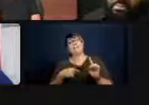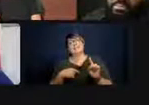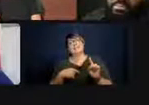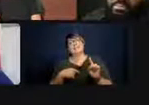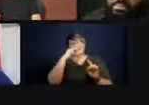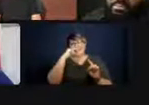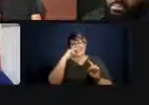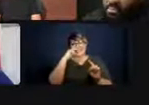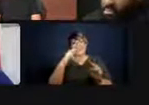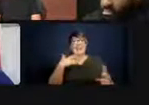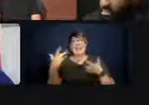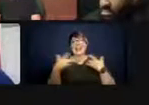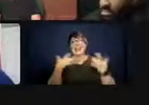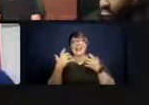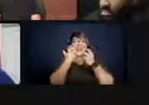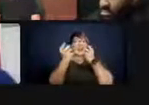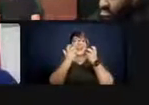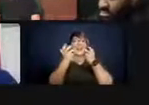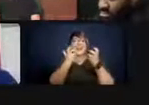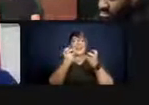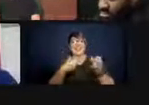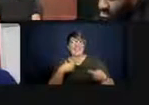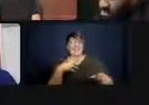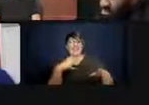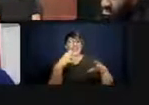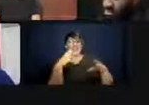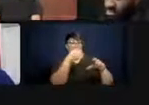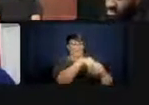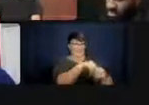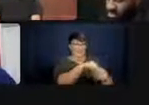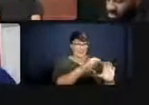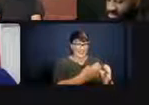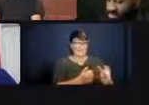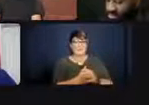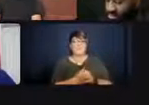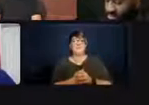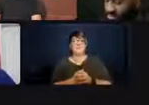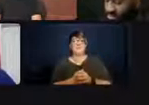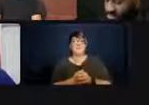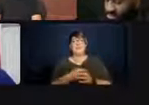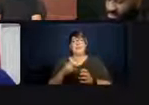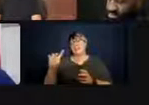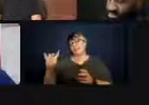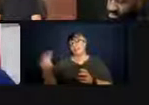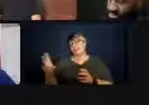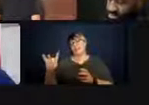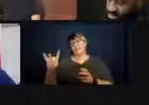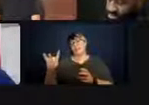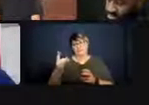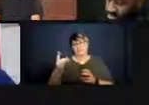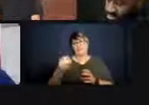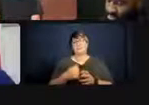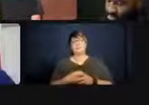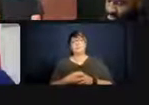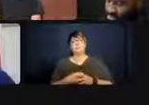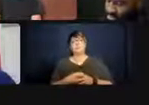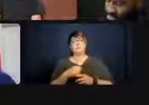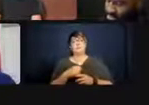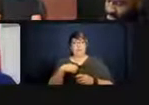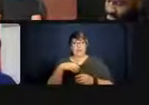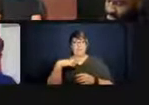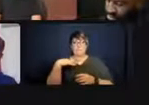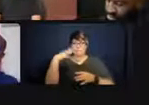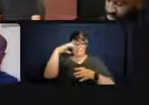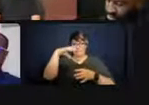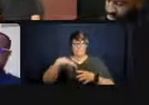متوفرة في شريحات، ولكن هذه الفيديوهات أيضا ترينا العديد من الأشياء المهمة.